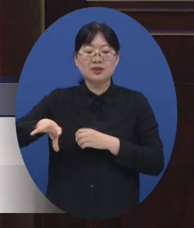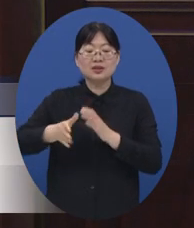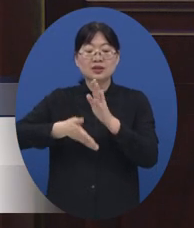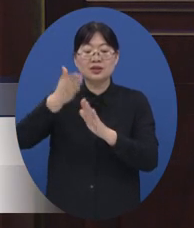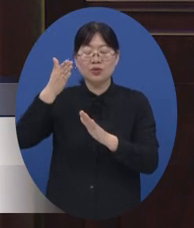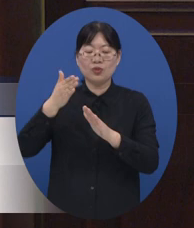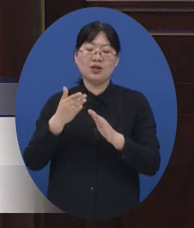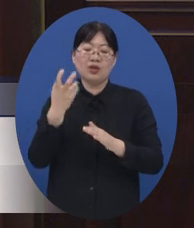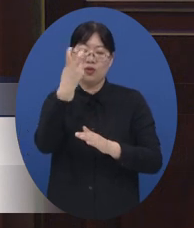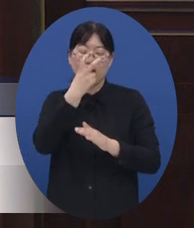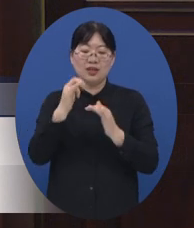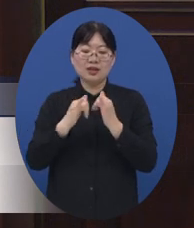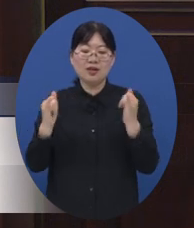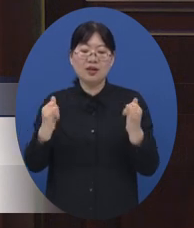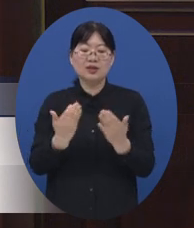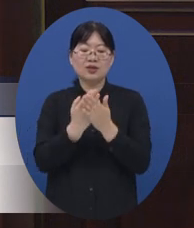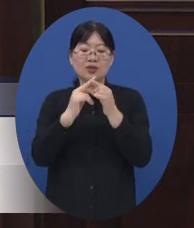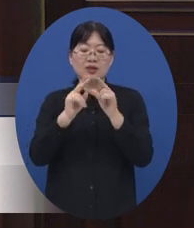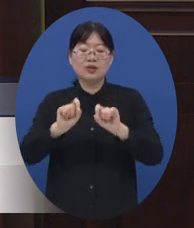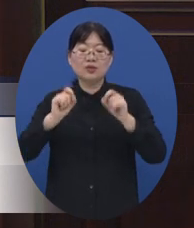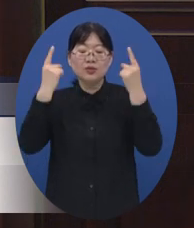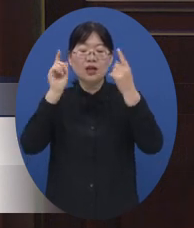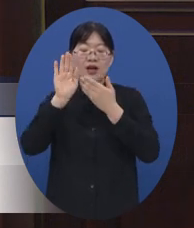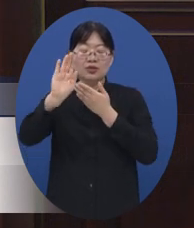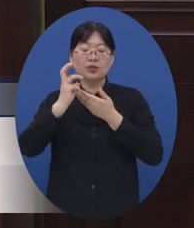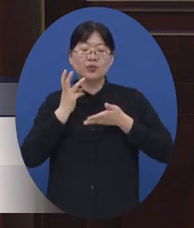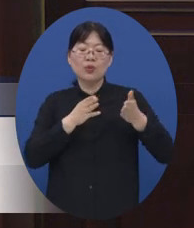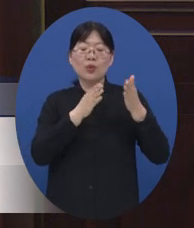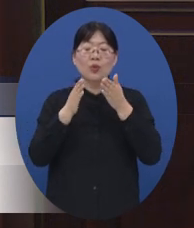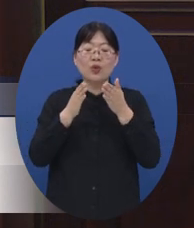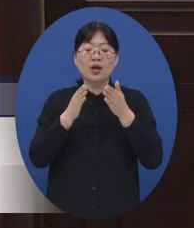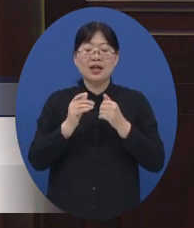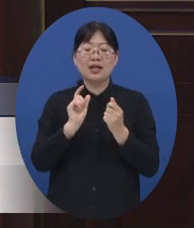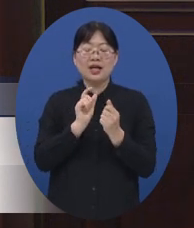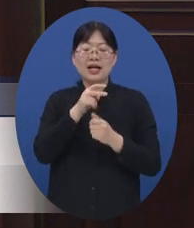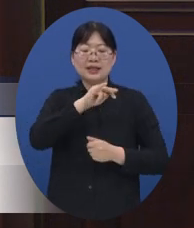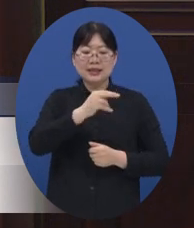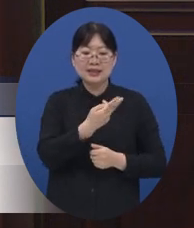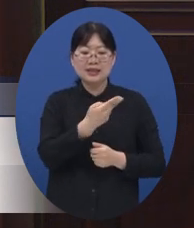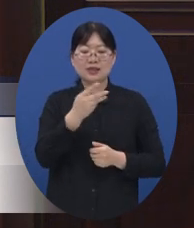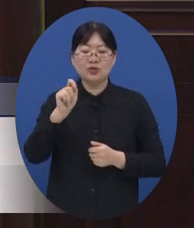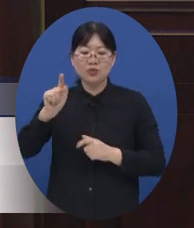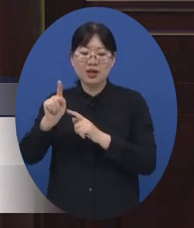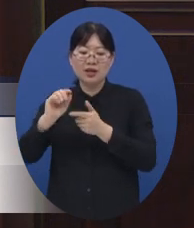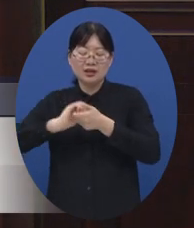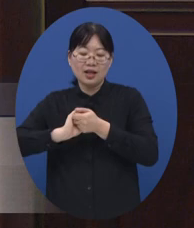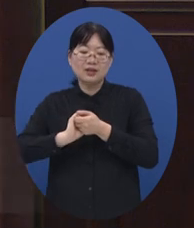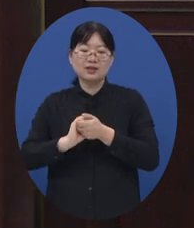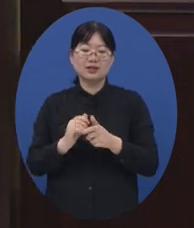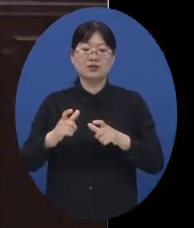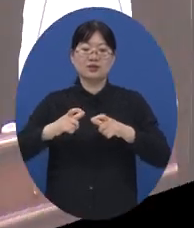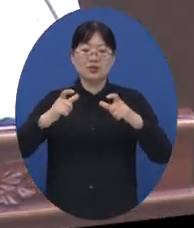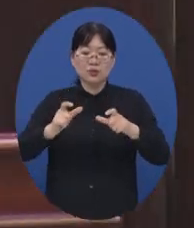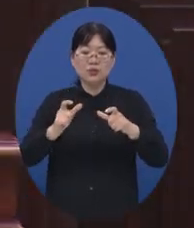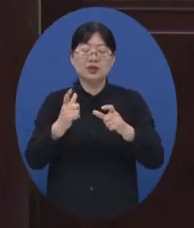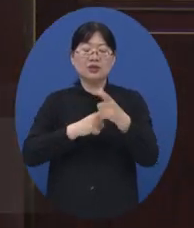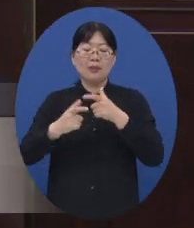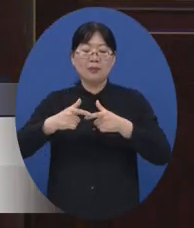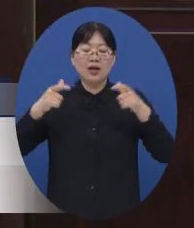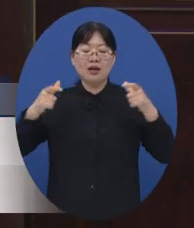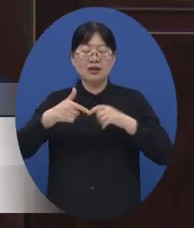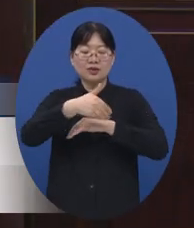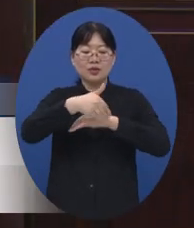인력의 층 왕과 함께 향후 경기도는 실파와 단위의 사업소에서 실 급 땅 의 본부 체제로 조직을 확대 합니다